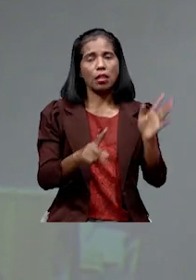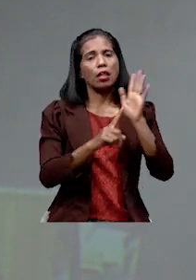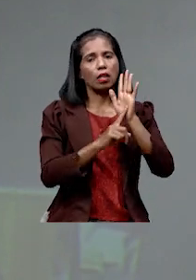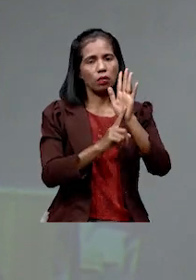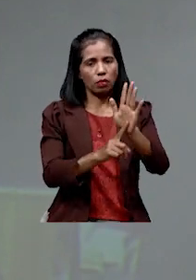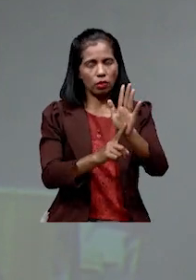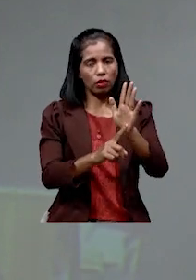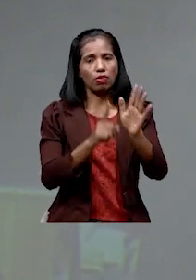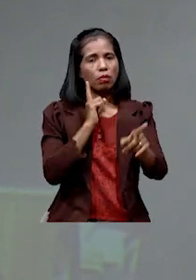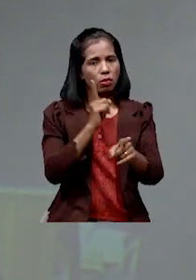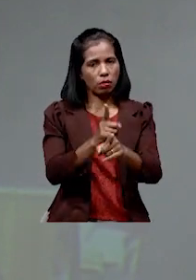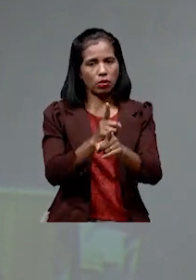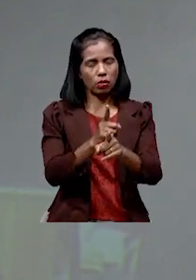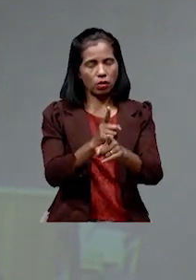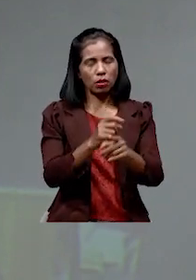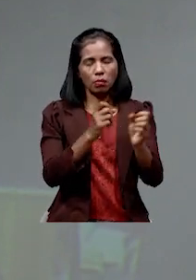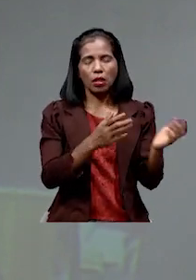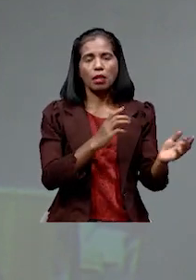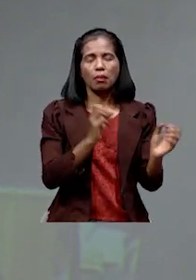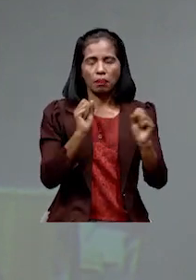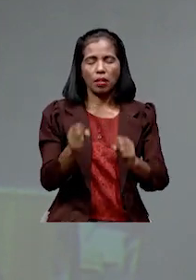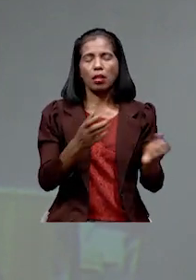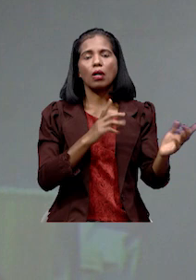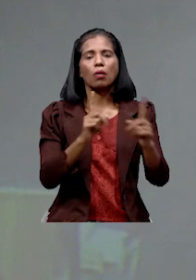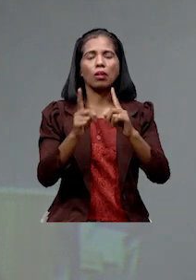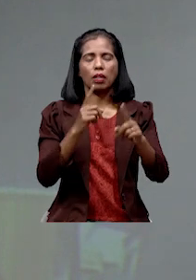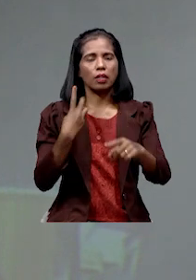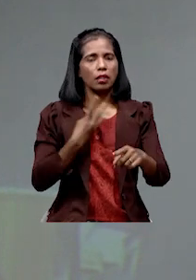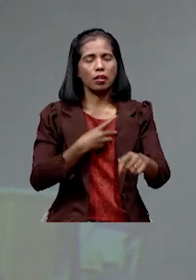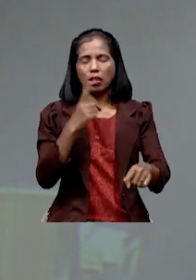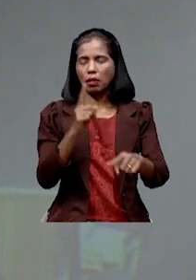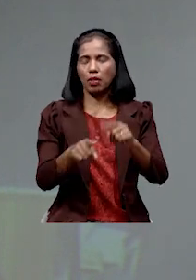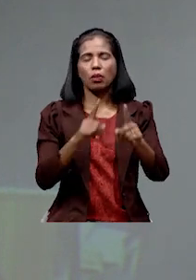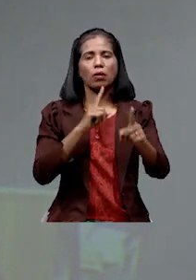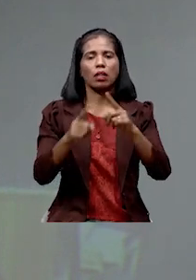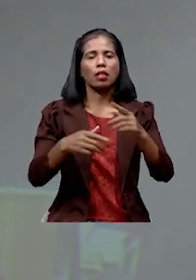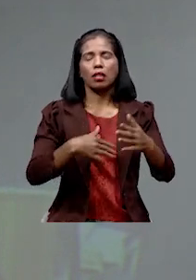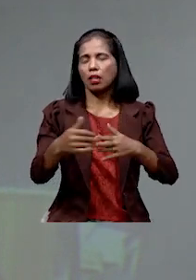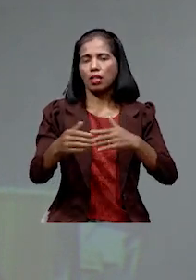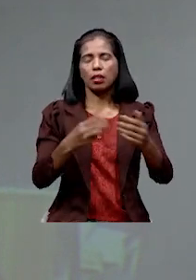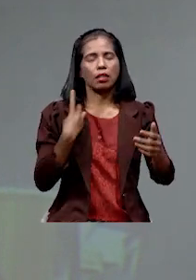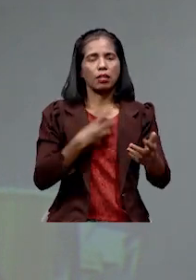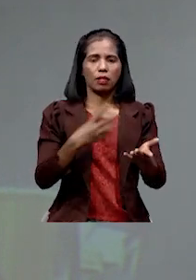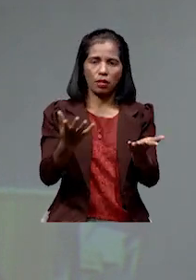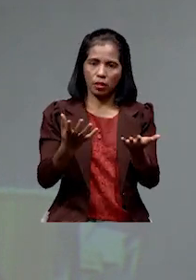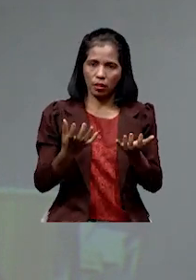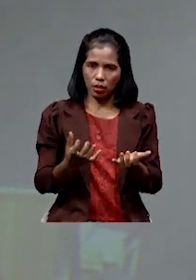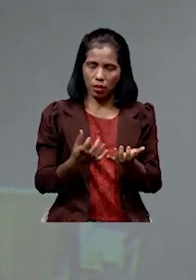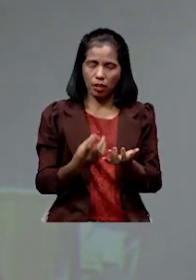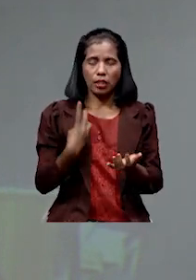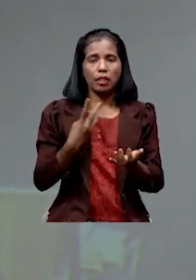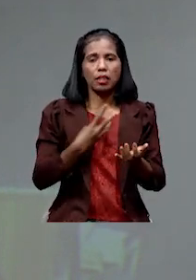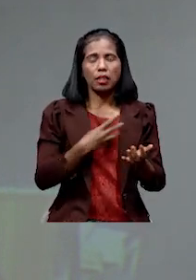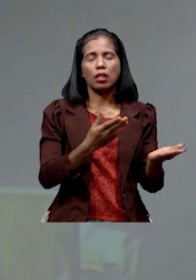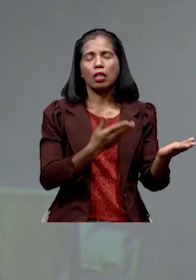faktus, makbeli hodi lebanta, hodi kuliah. Ita bela kuliah tuiri itu ni hakara, i ita ronau si ema